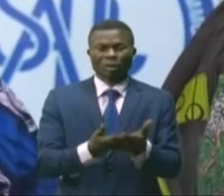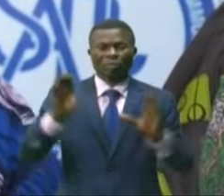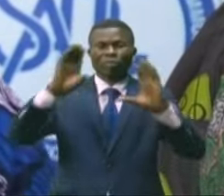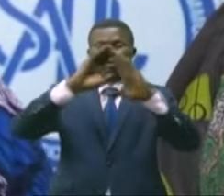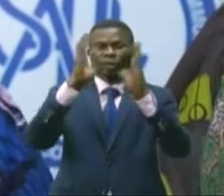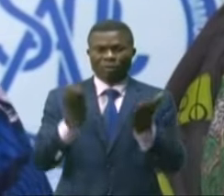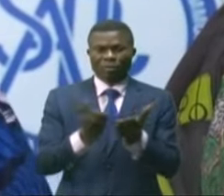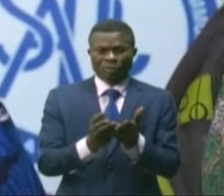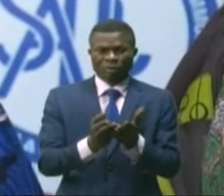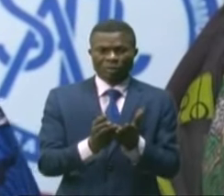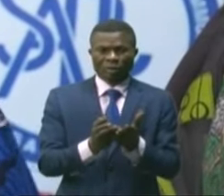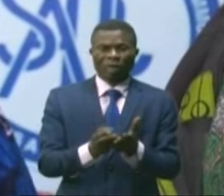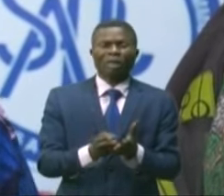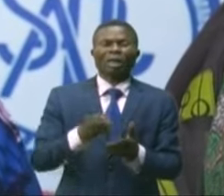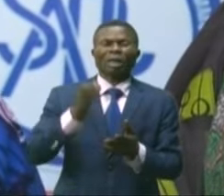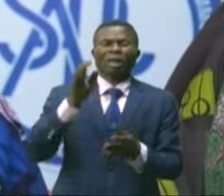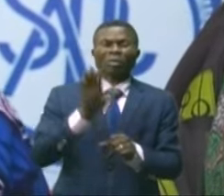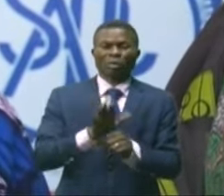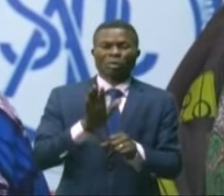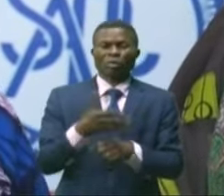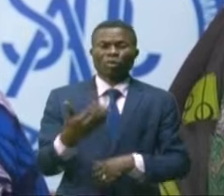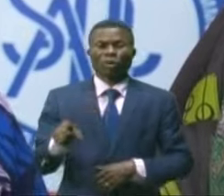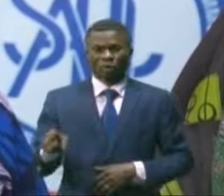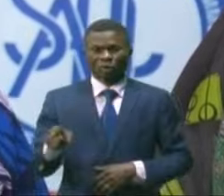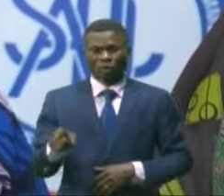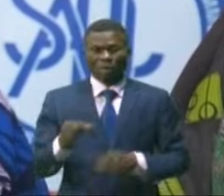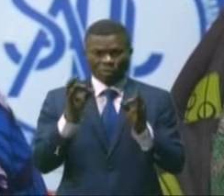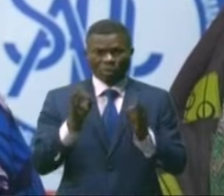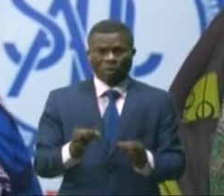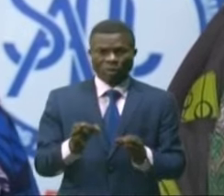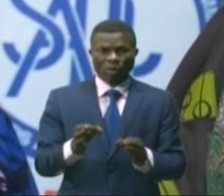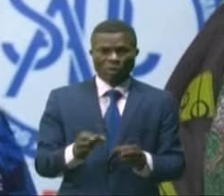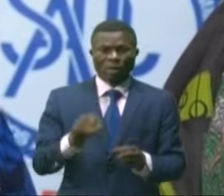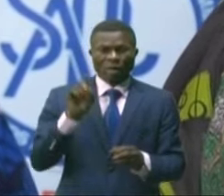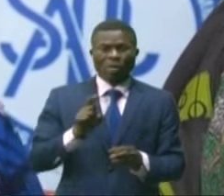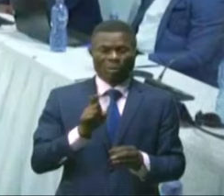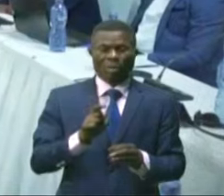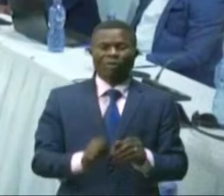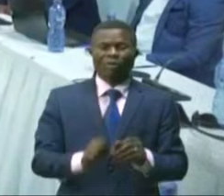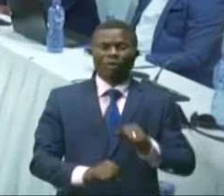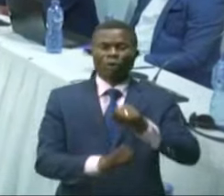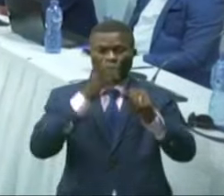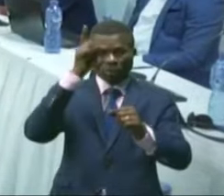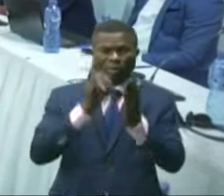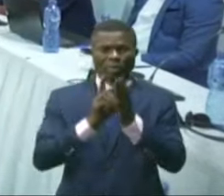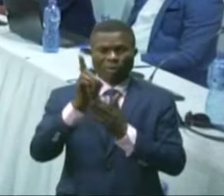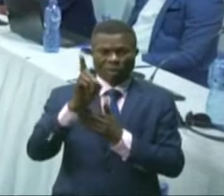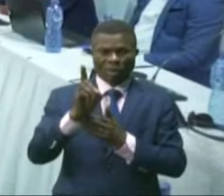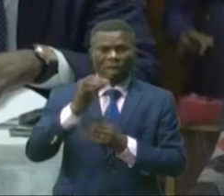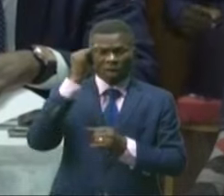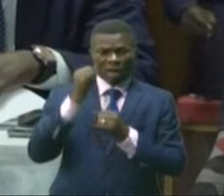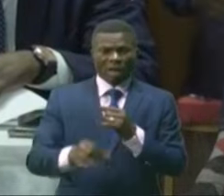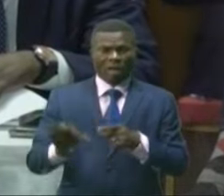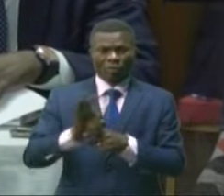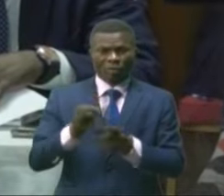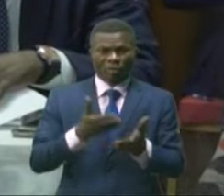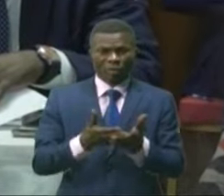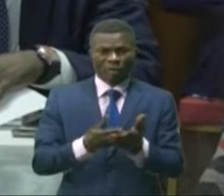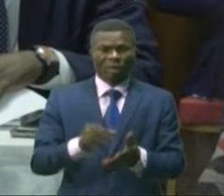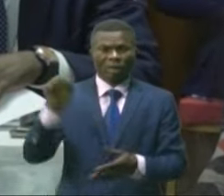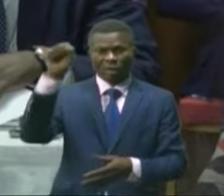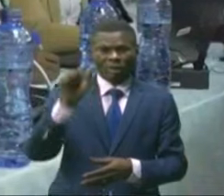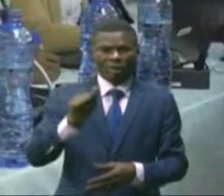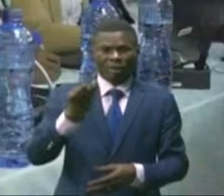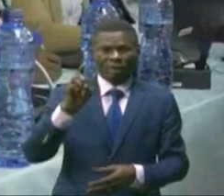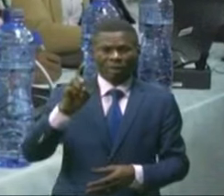a plus de 40 ans maintenant et qui veut promouvoir le développement. Au terme de cet atelier, la SADC